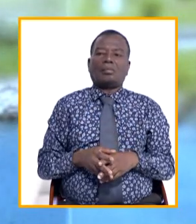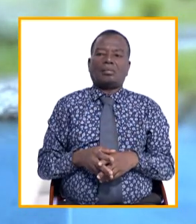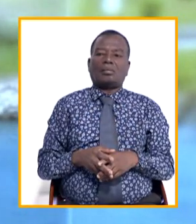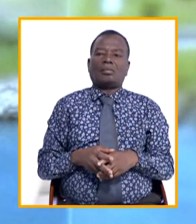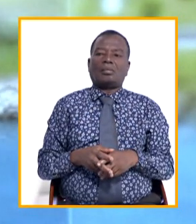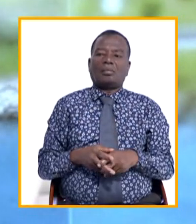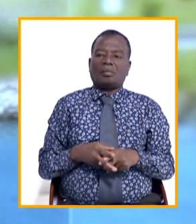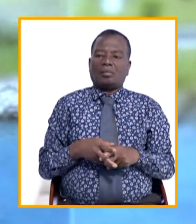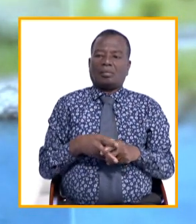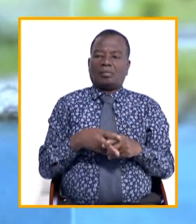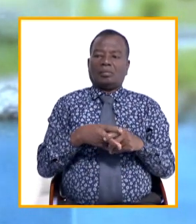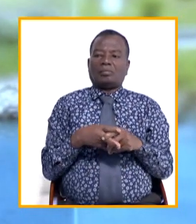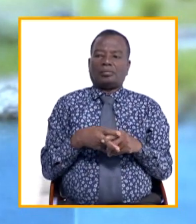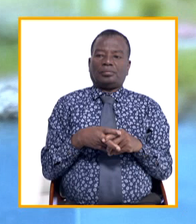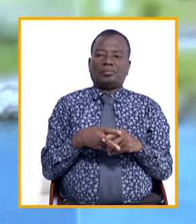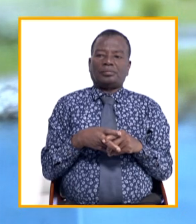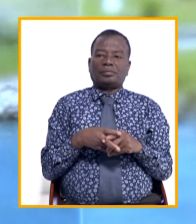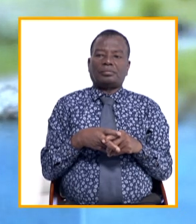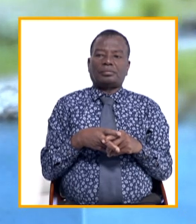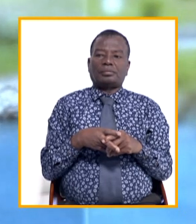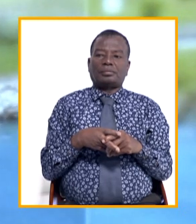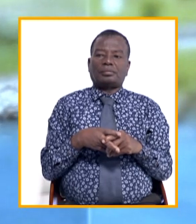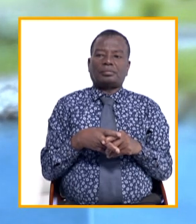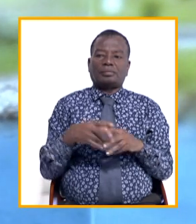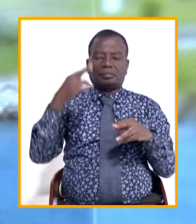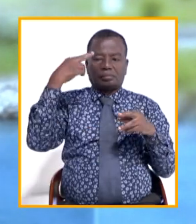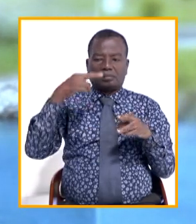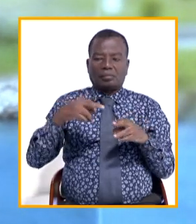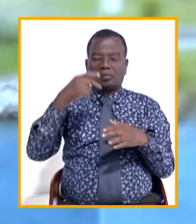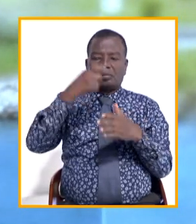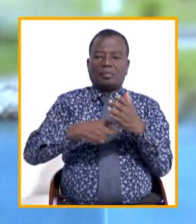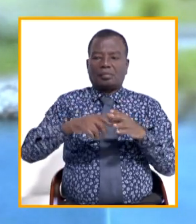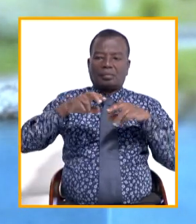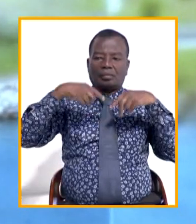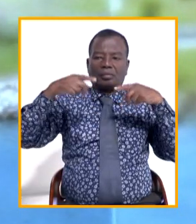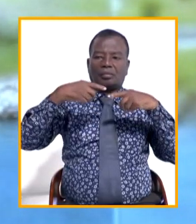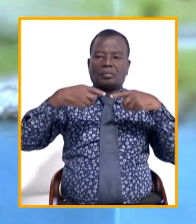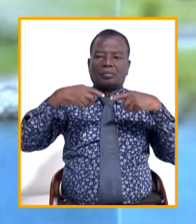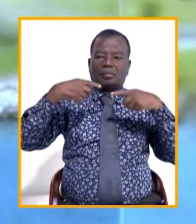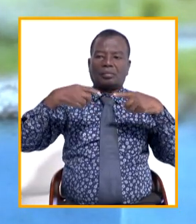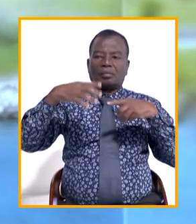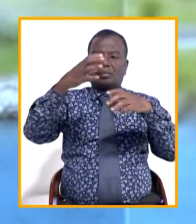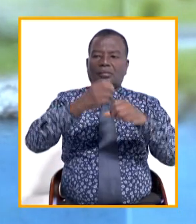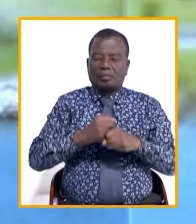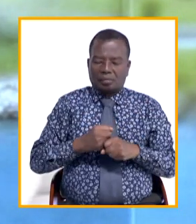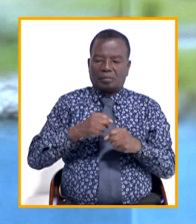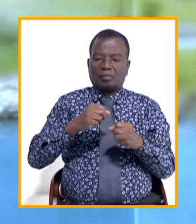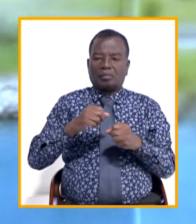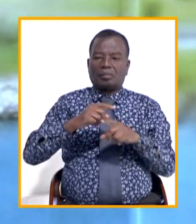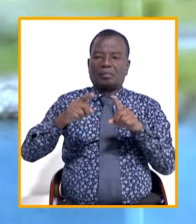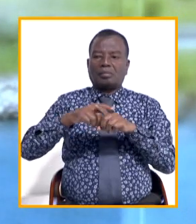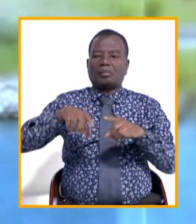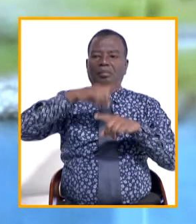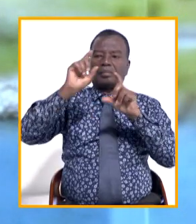De Sephora Zeghi et Vao Richard. En raison du faible taux de réussite aux différents examens, le ministre de